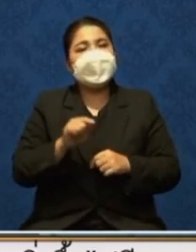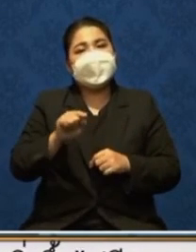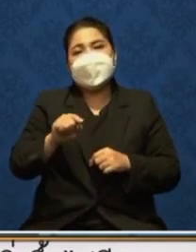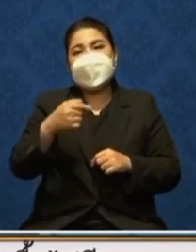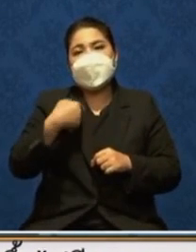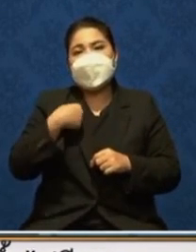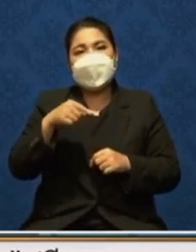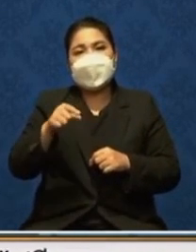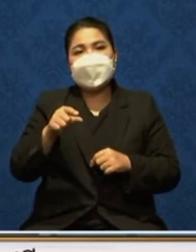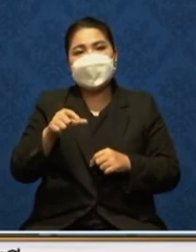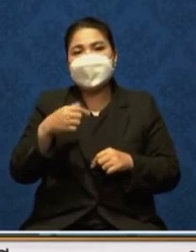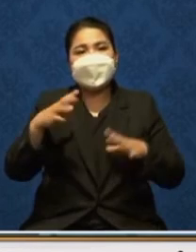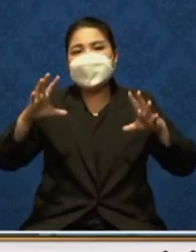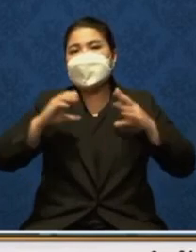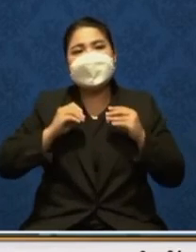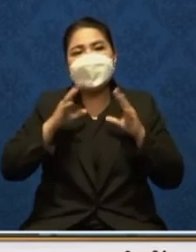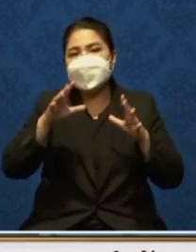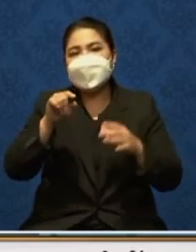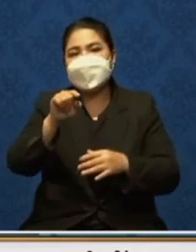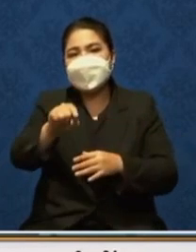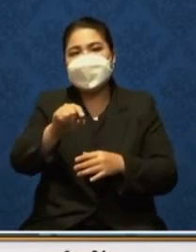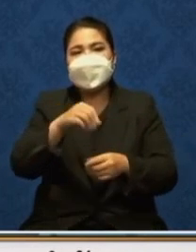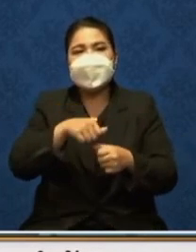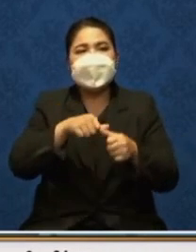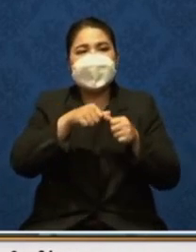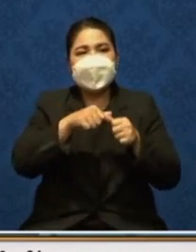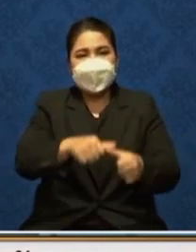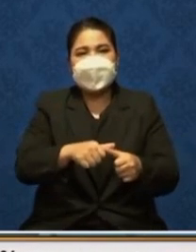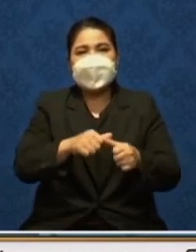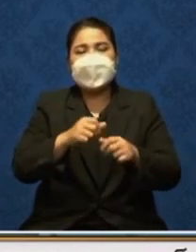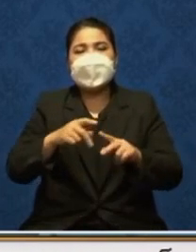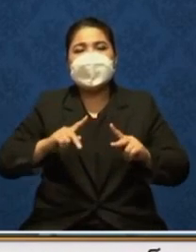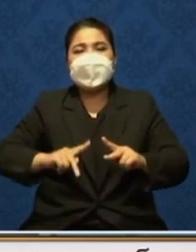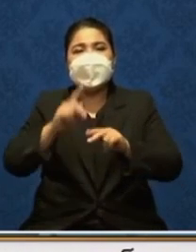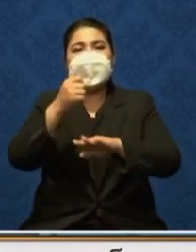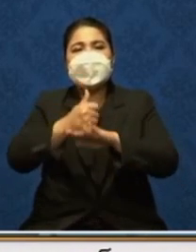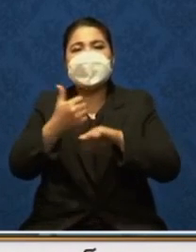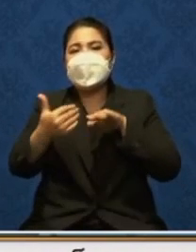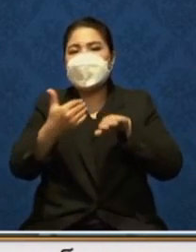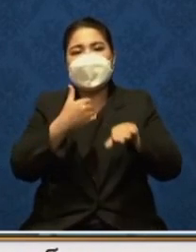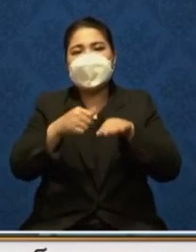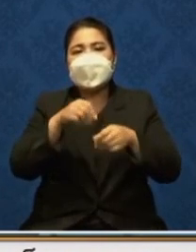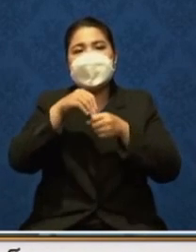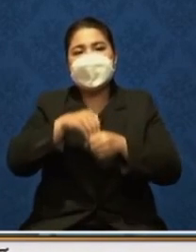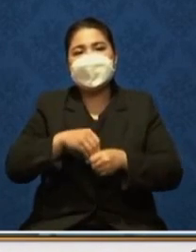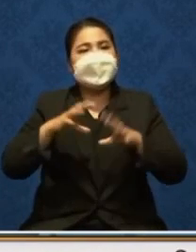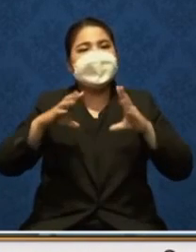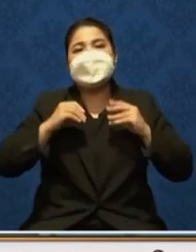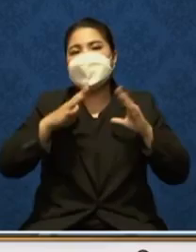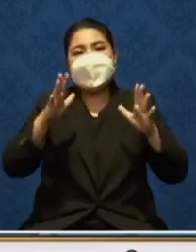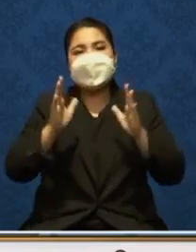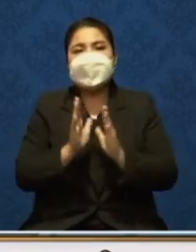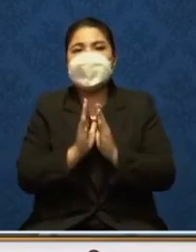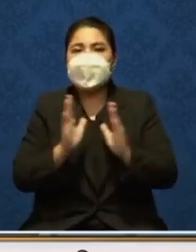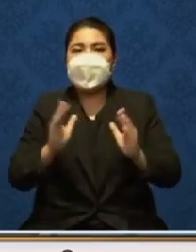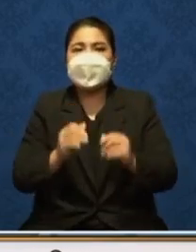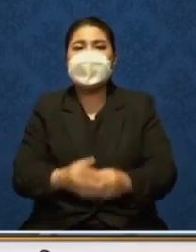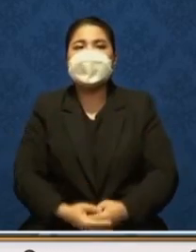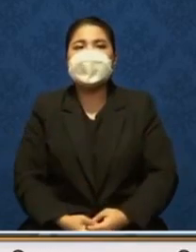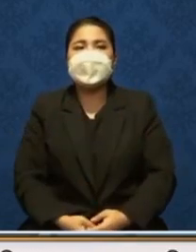ามารถทจะไว้วางใจในสกสยามที่ชอบให้ดำโรงตำแหน่งรฐมนตรีว่าการกระสวงคำนาโคมได้ต่อไปครับขอบคณท่านทานครั